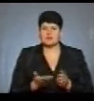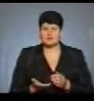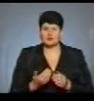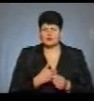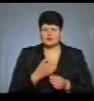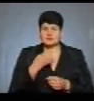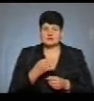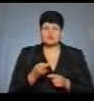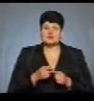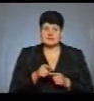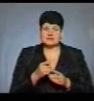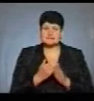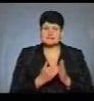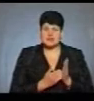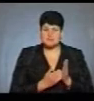хочу сказати, що ця система,